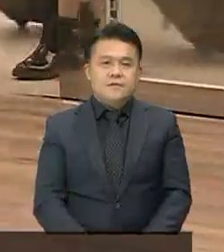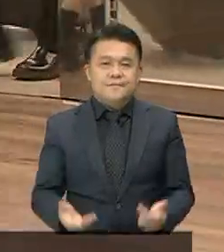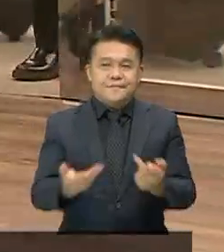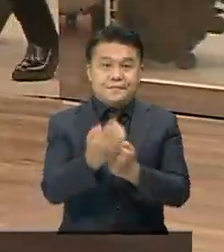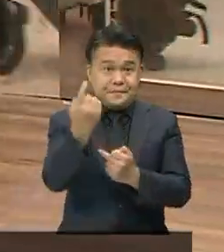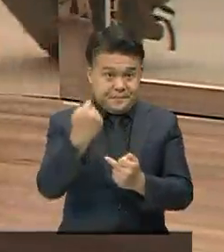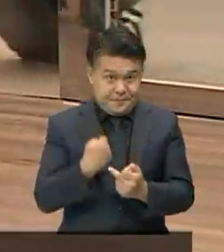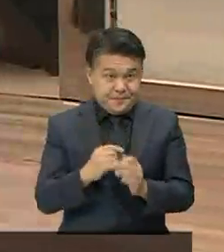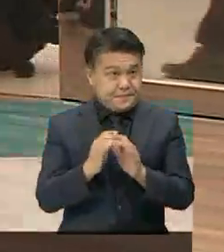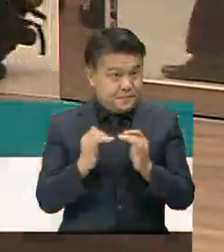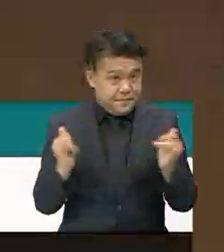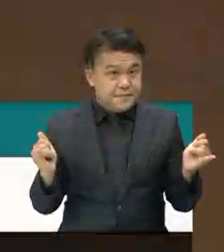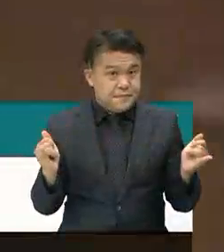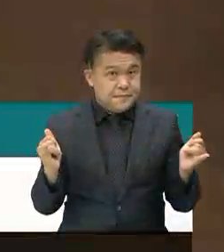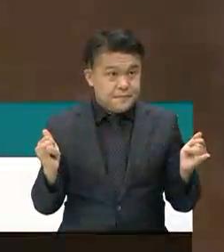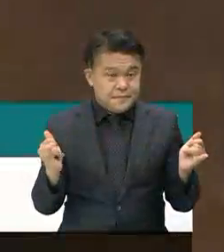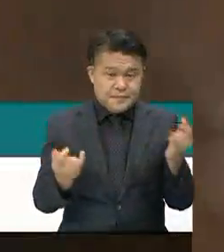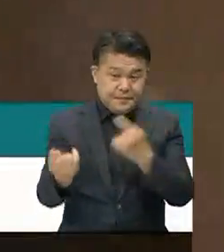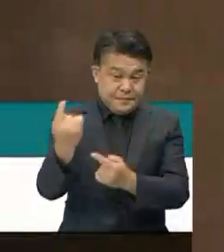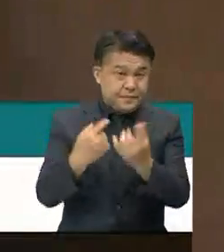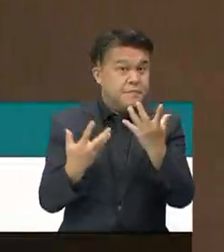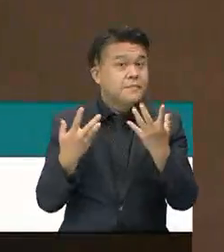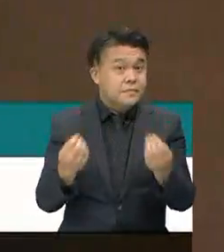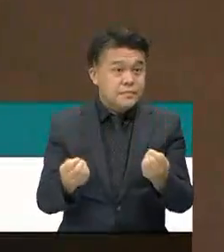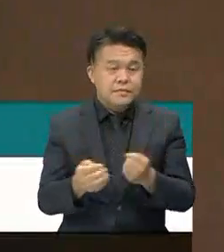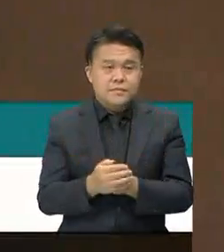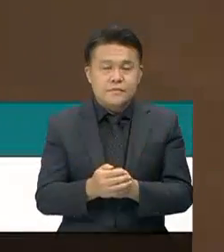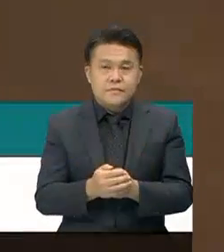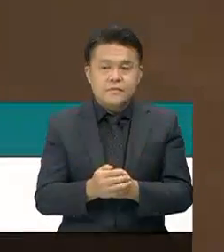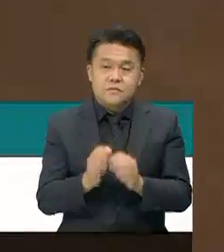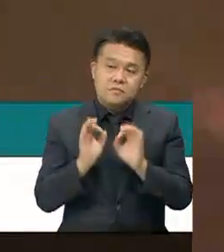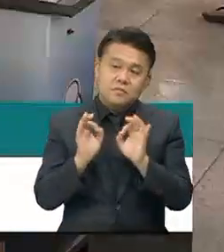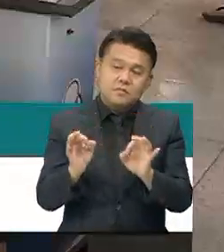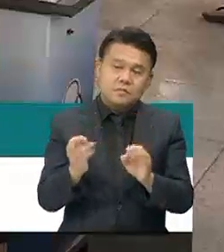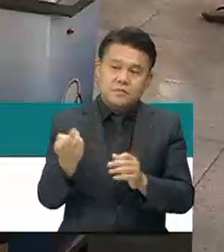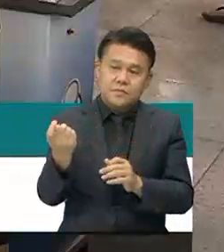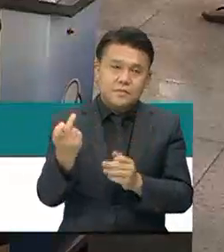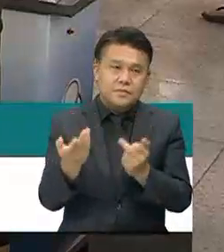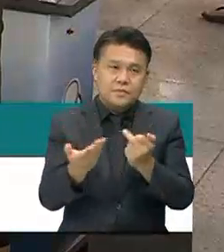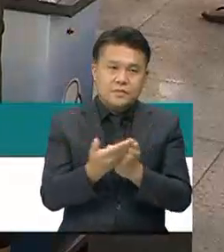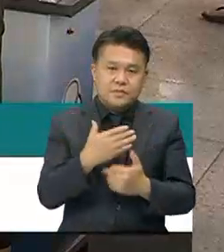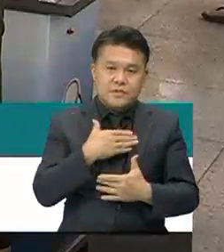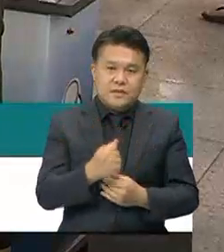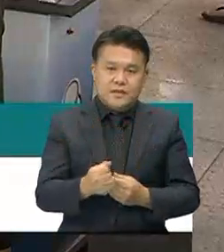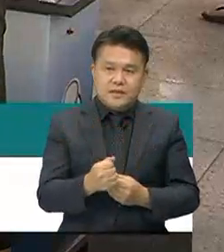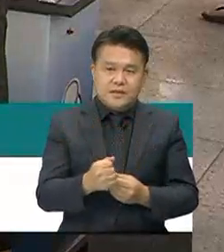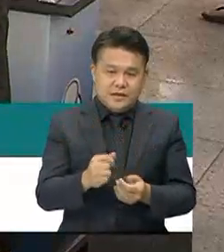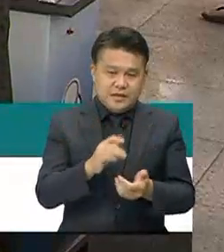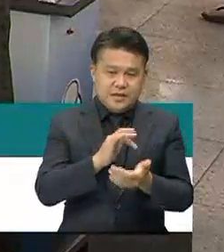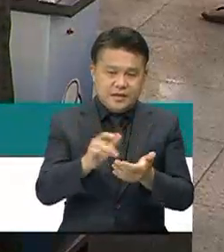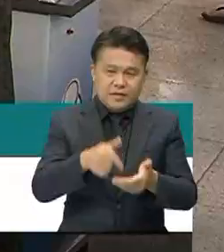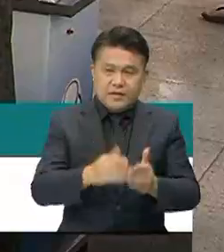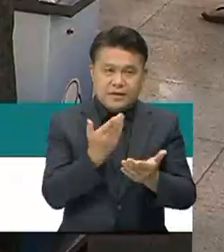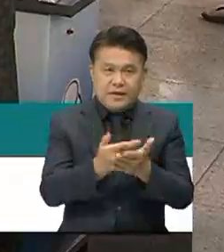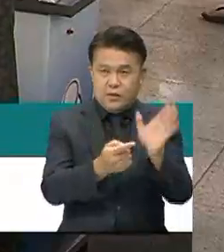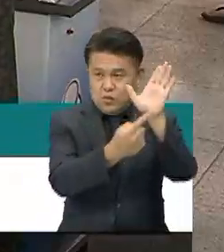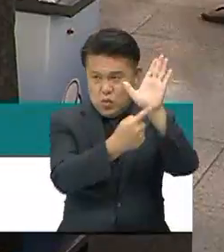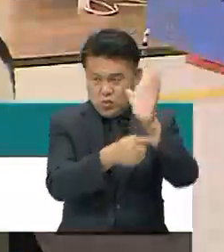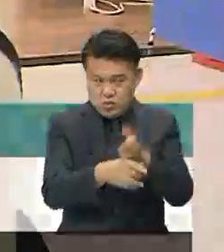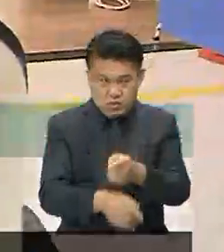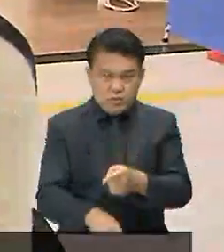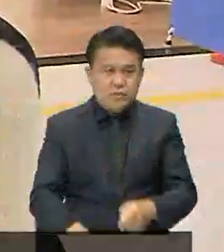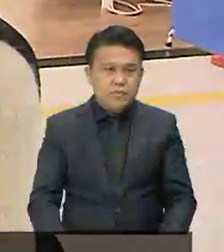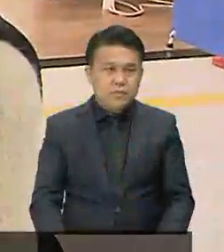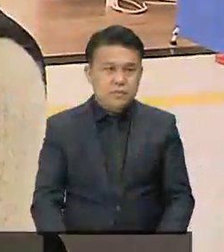제주를 찾는 사람들의 발길이 이어집니다. 한쪽에선 제주 안심 코드를 설치해달라는 홍보가